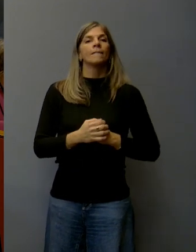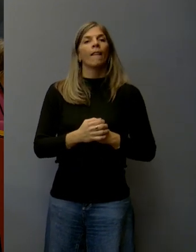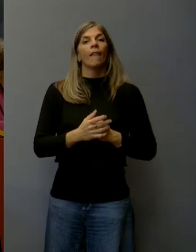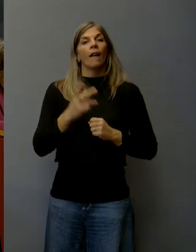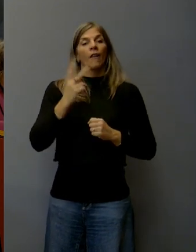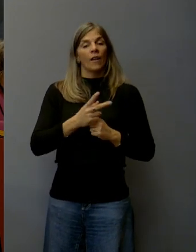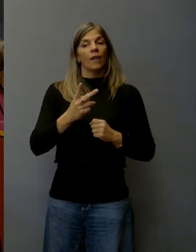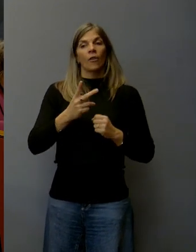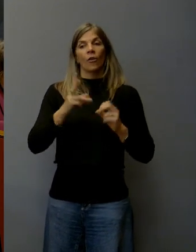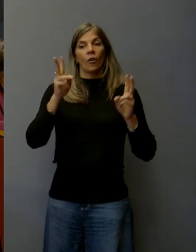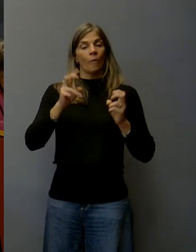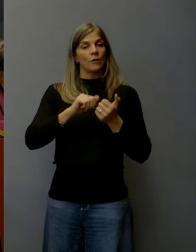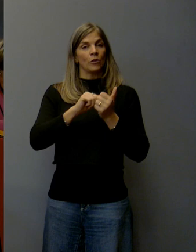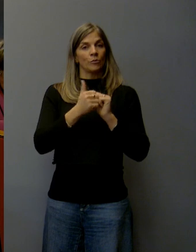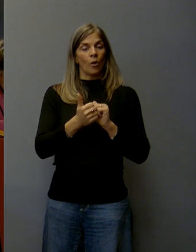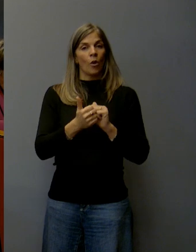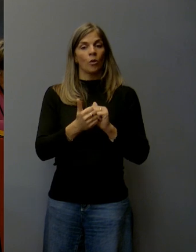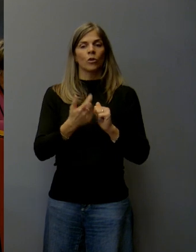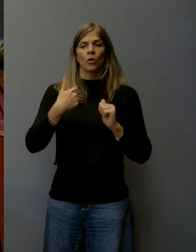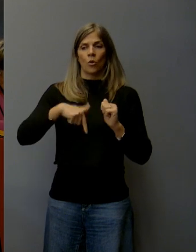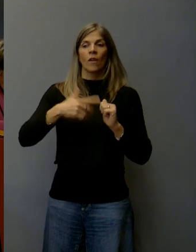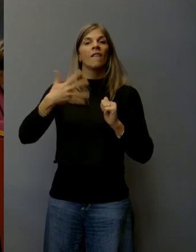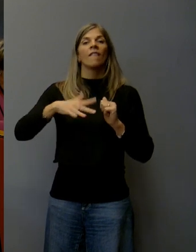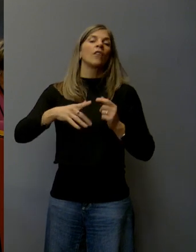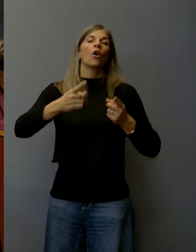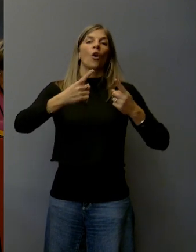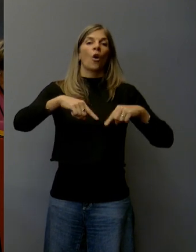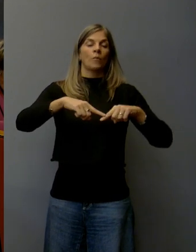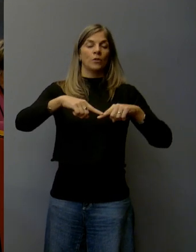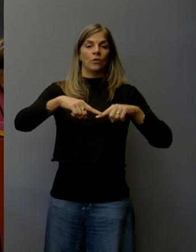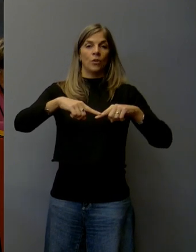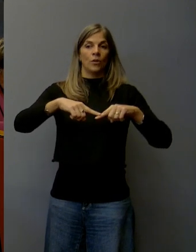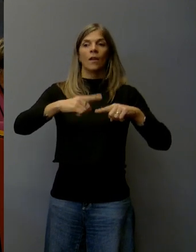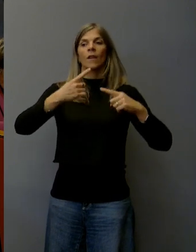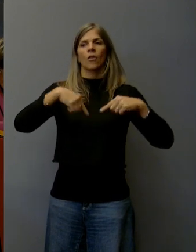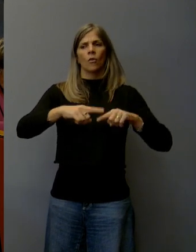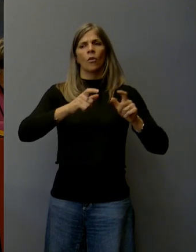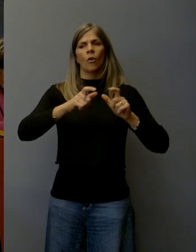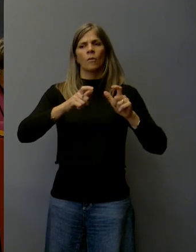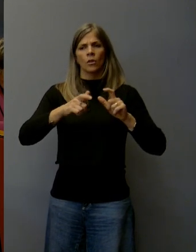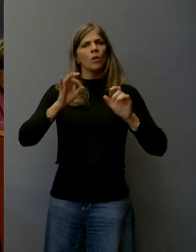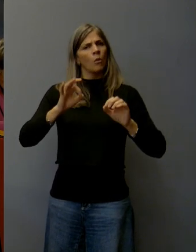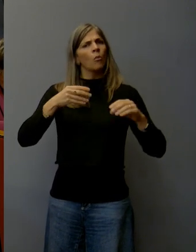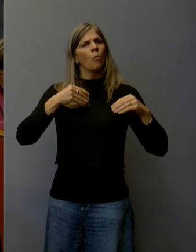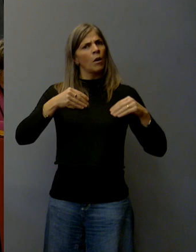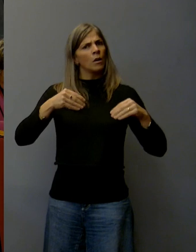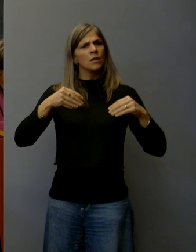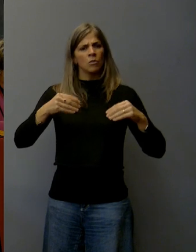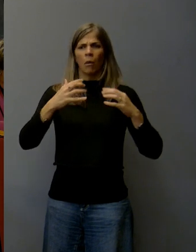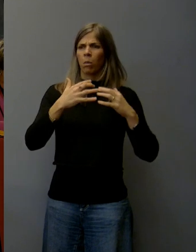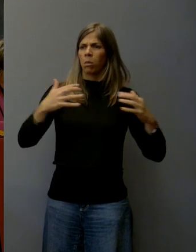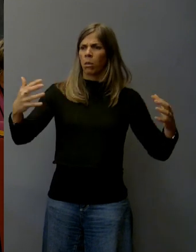avuto anche una commissione fortemente partecipata Tra l'altro da un sacco di